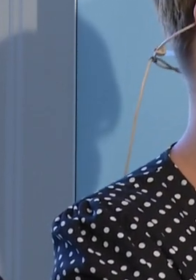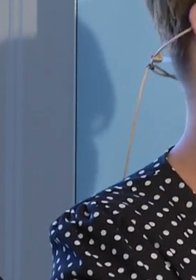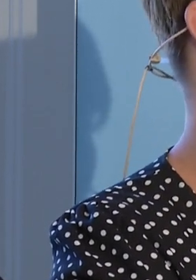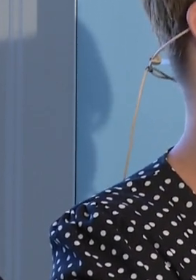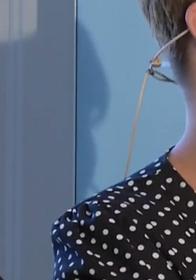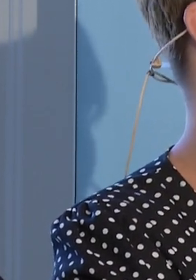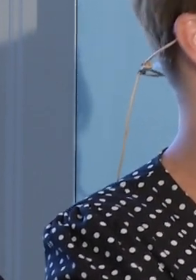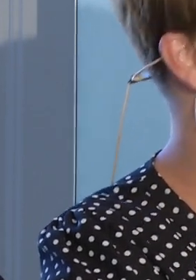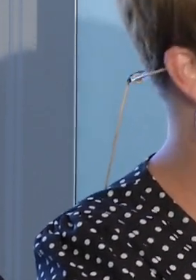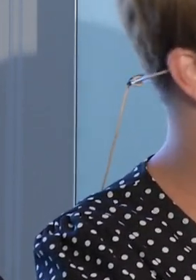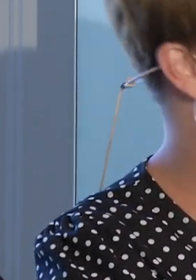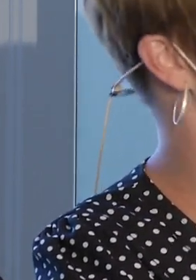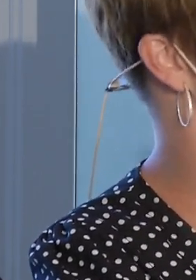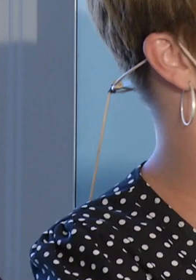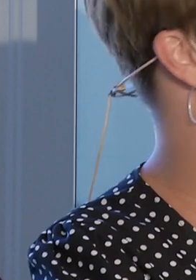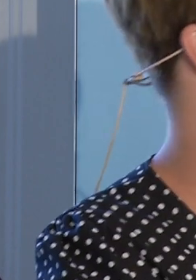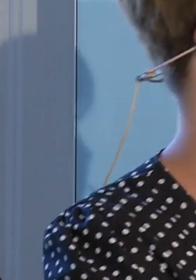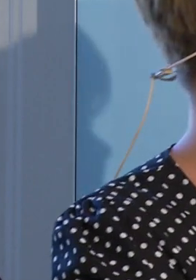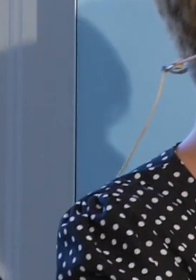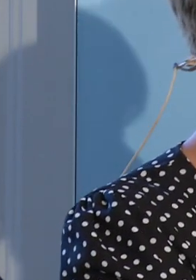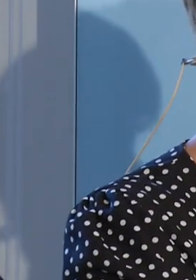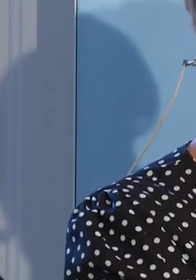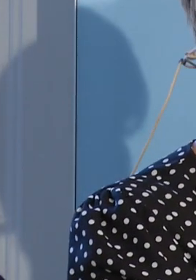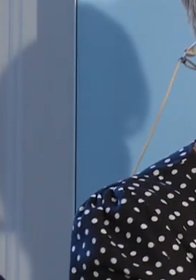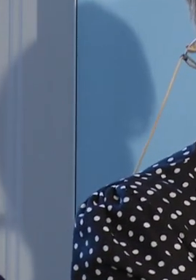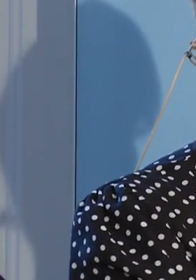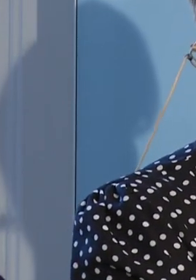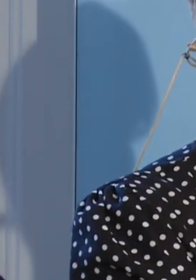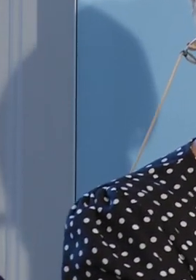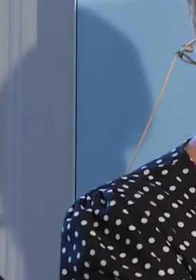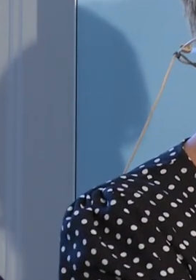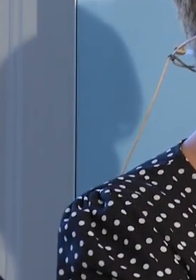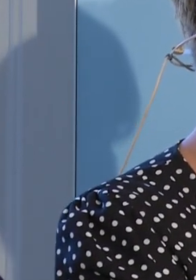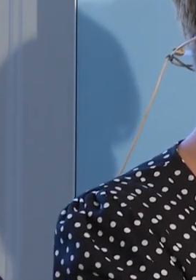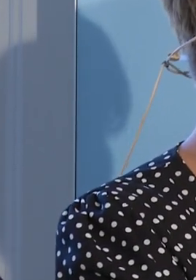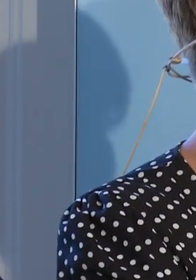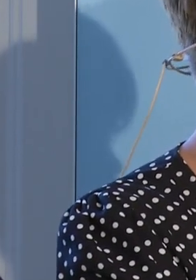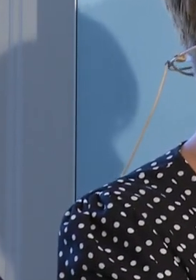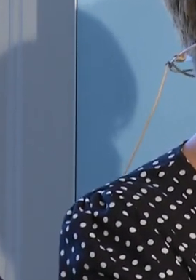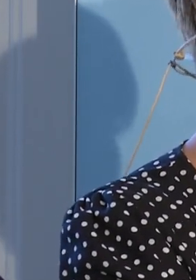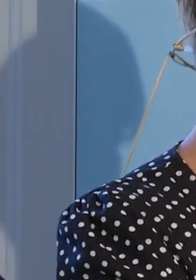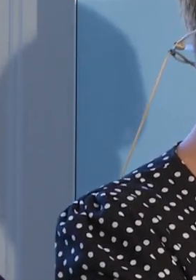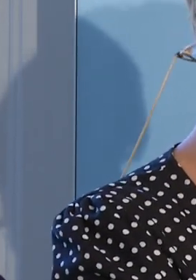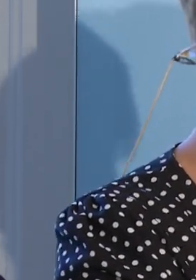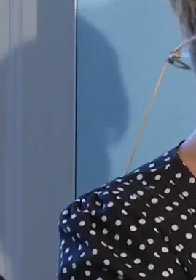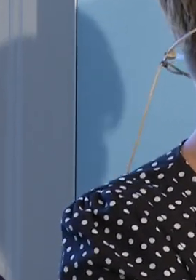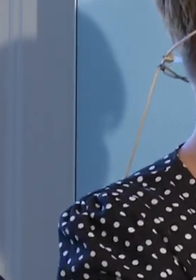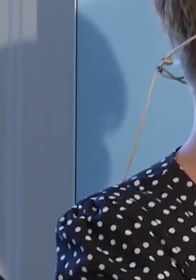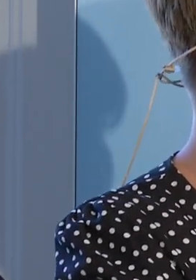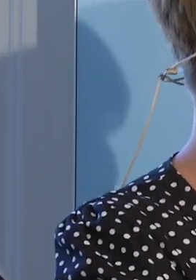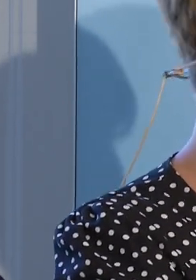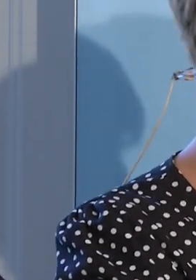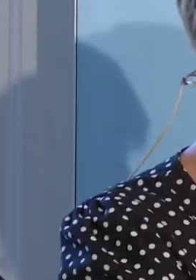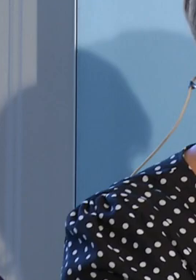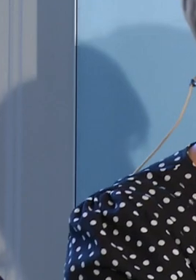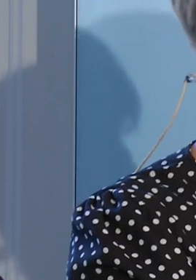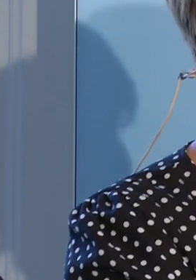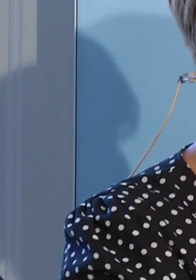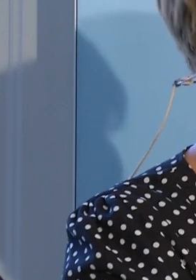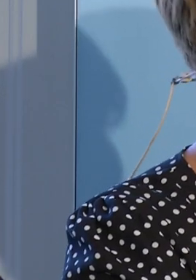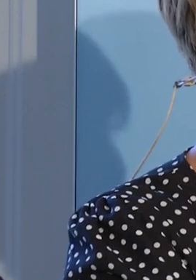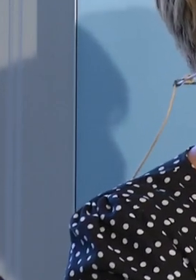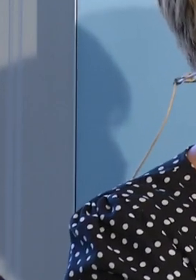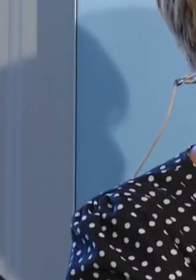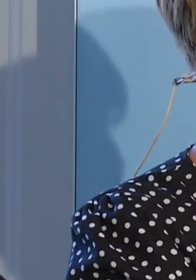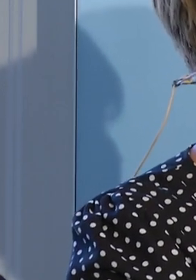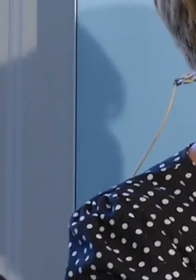positiv förändring, även om jag just nu kan se en backlash vad handlar om den grova kriminaliteten och skjutningarna. Men uthållighet och att vi verkligen